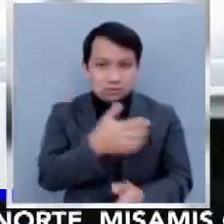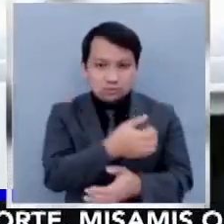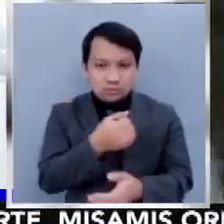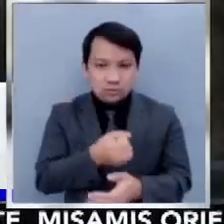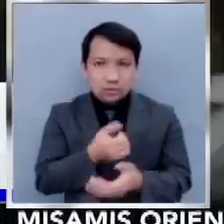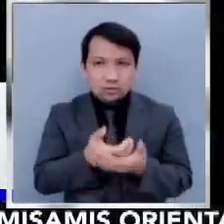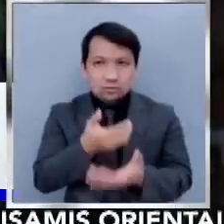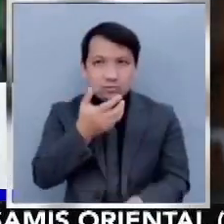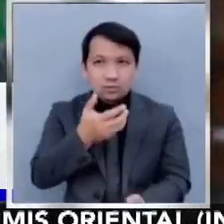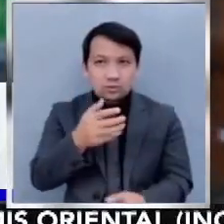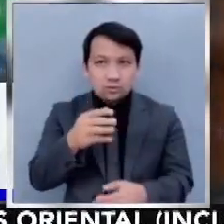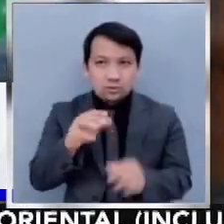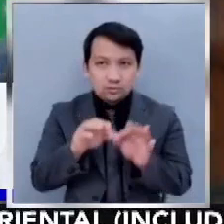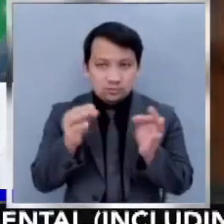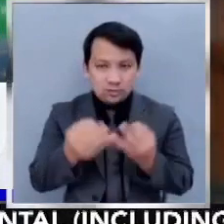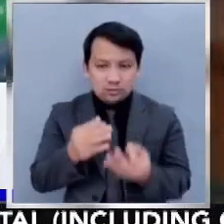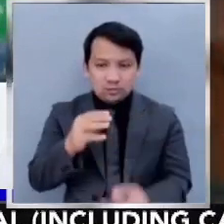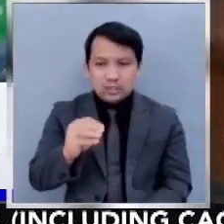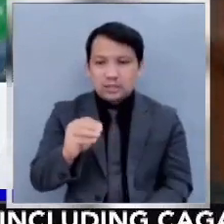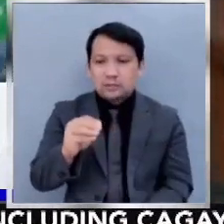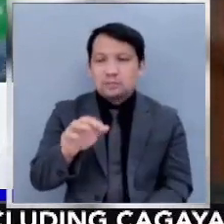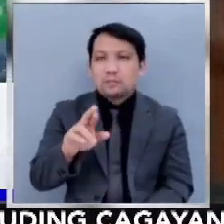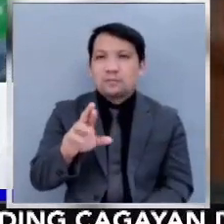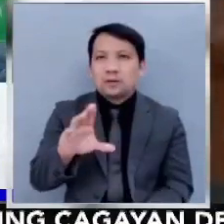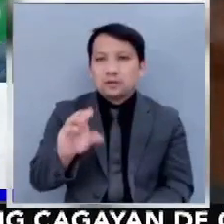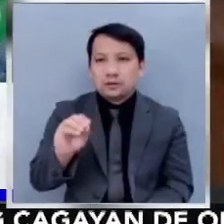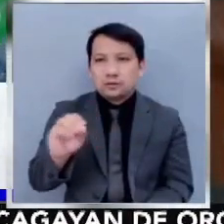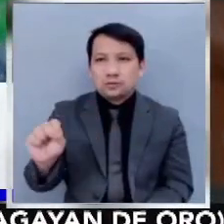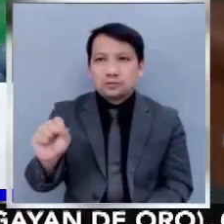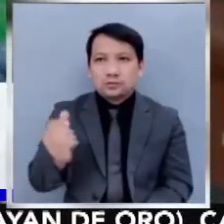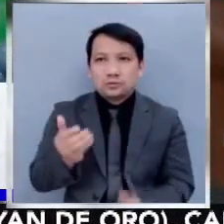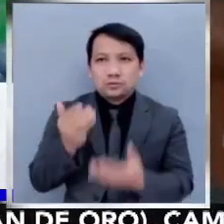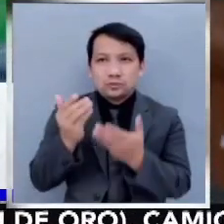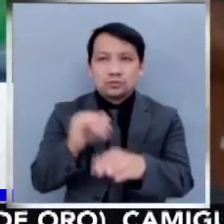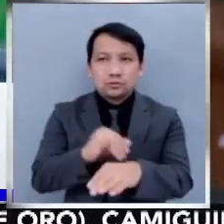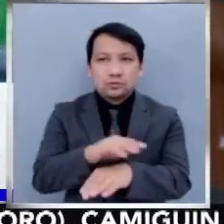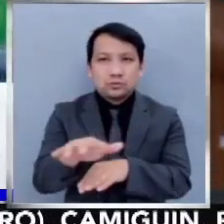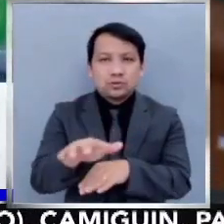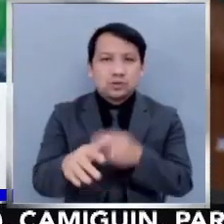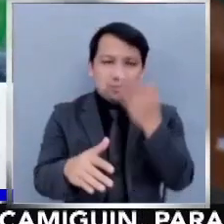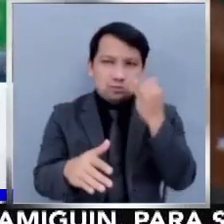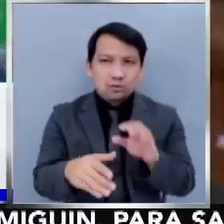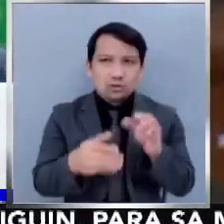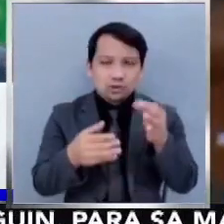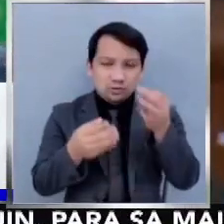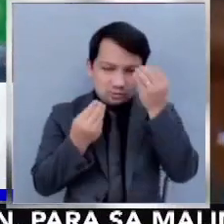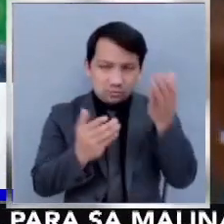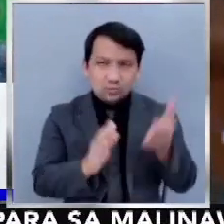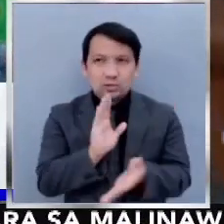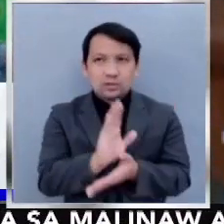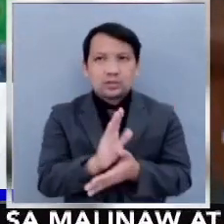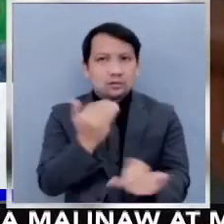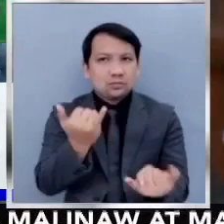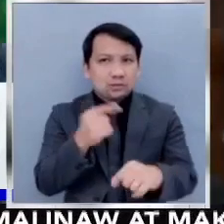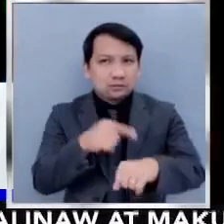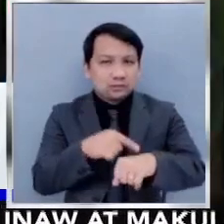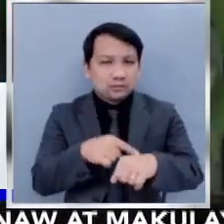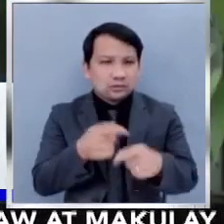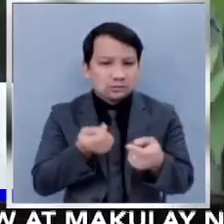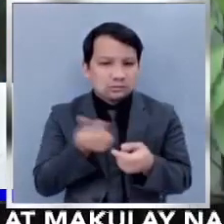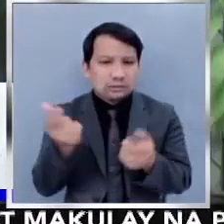ng mga Marcos. Hindi raw niya ito inihain dahil sa impluwensya ni Numan, kundi naniniwala lang siyang panahon na para buwagin na ang